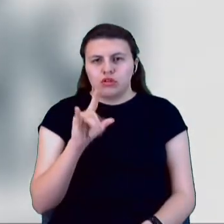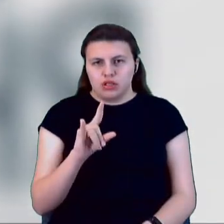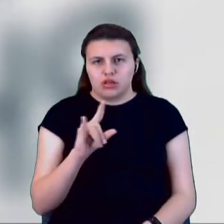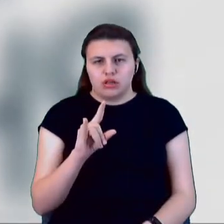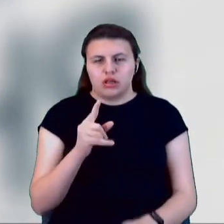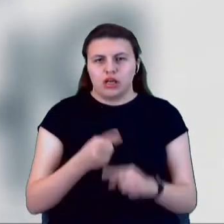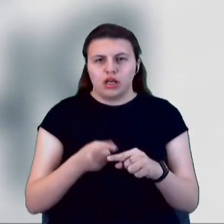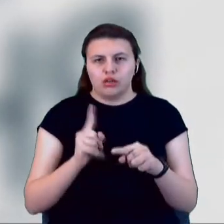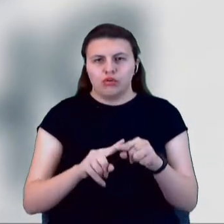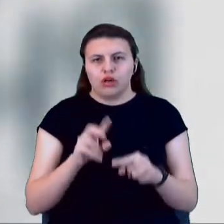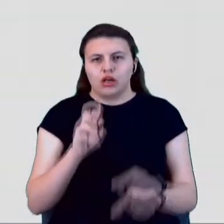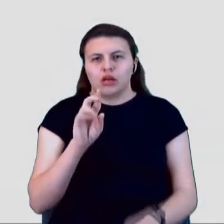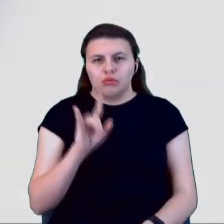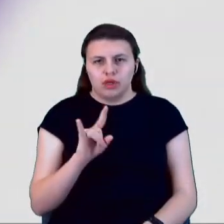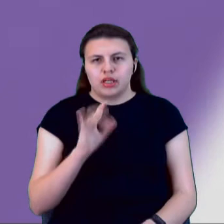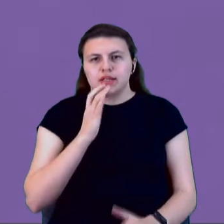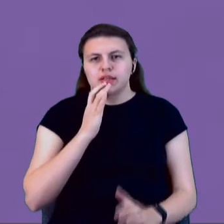бы